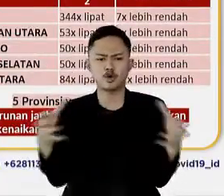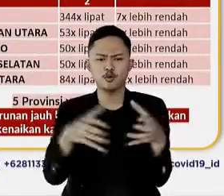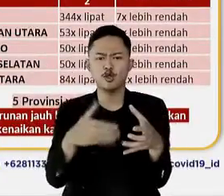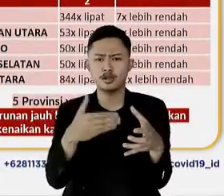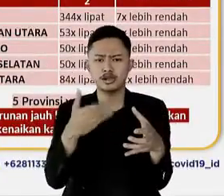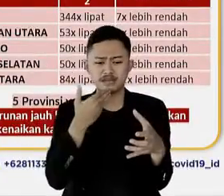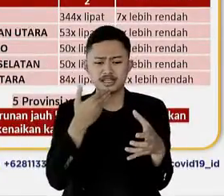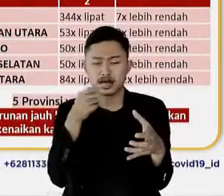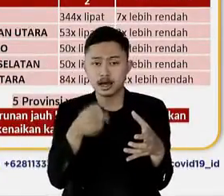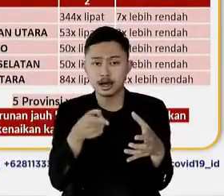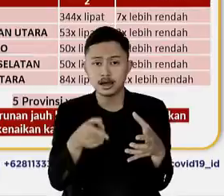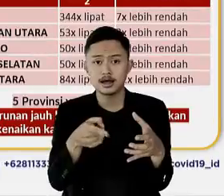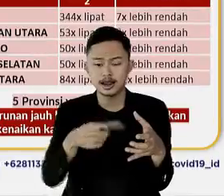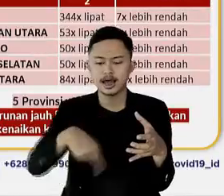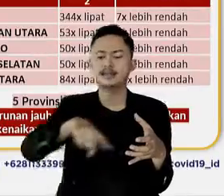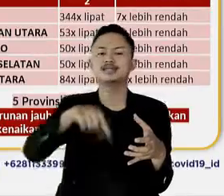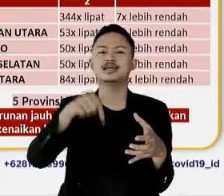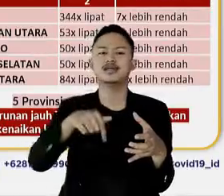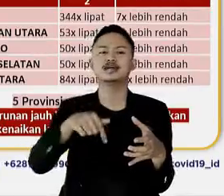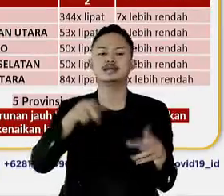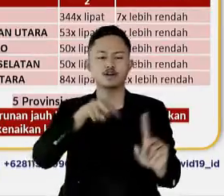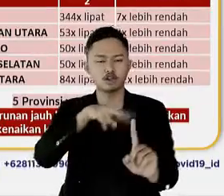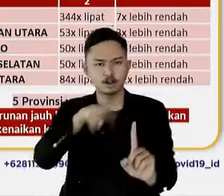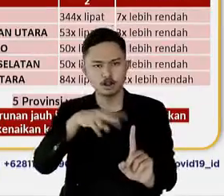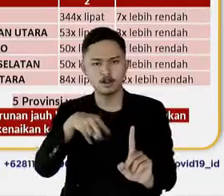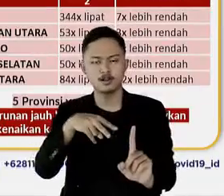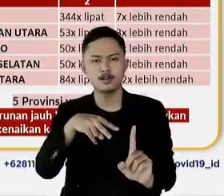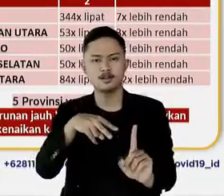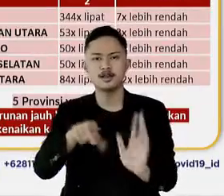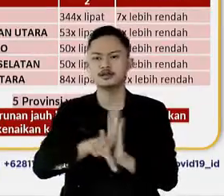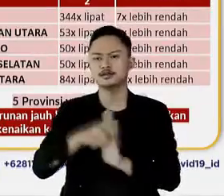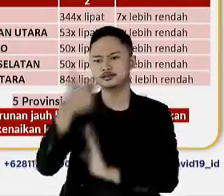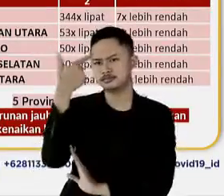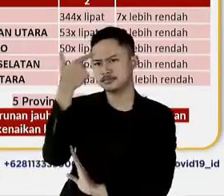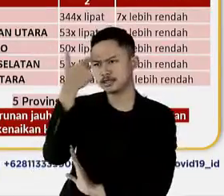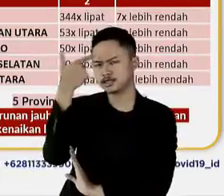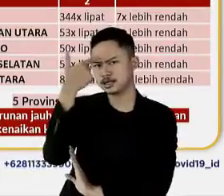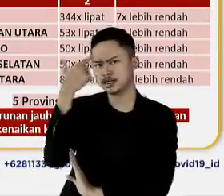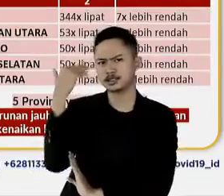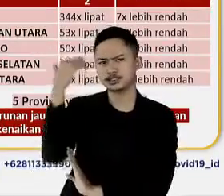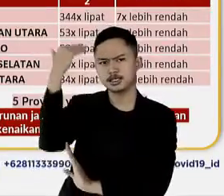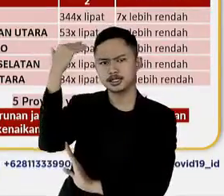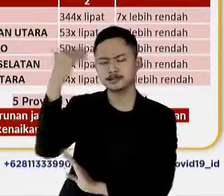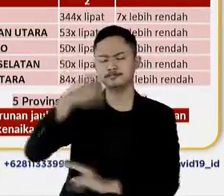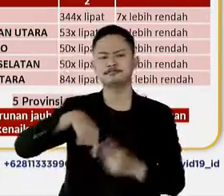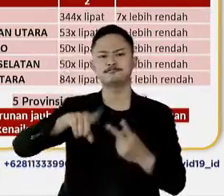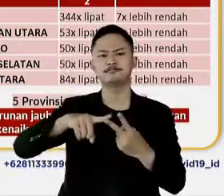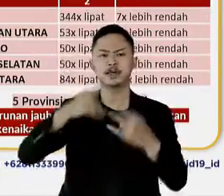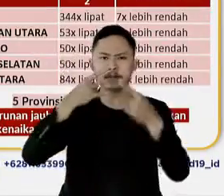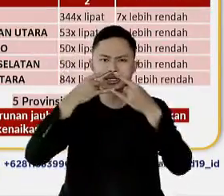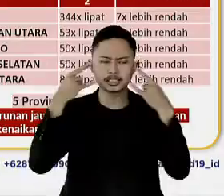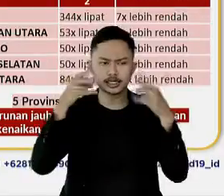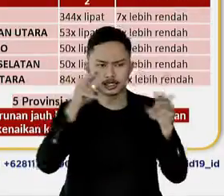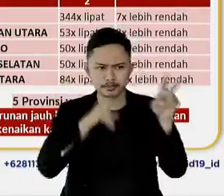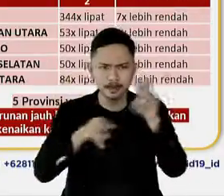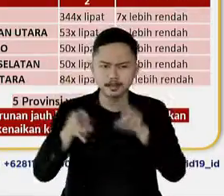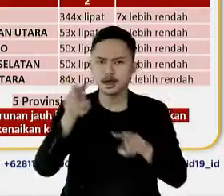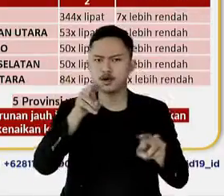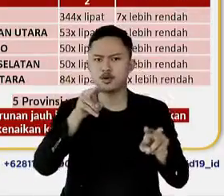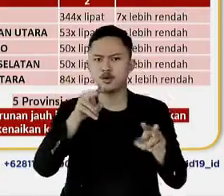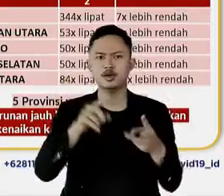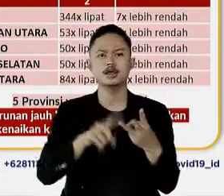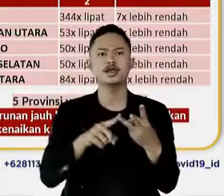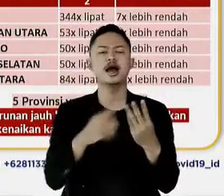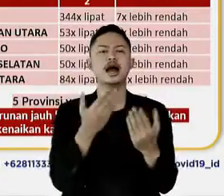skrining dari mulai Cek suhu kewajiban menggunakan masker serta pemantauan kapasitas Melalui aplikasi